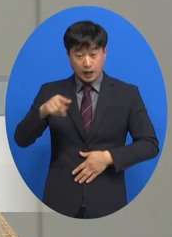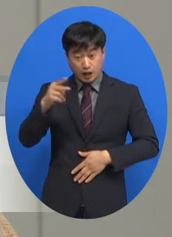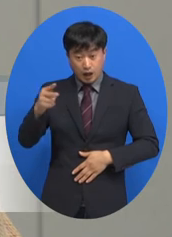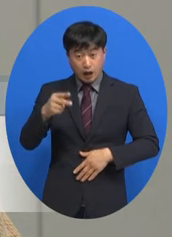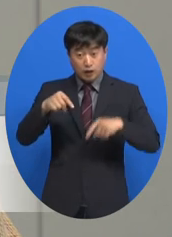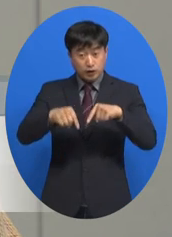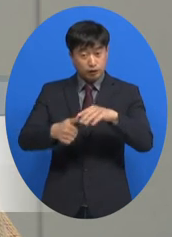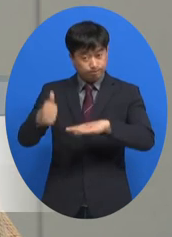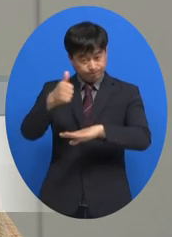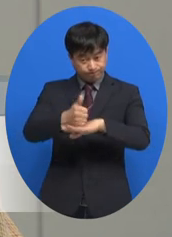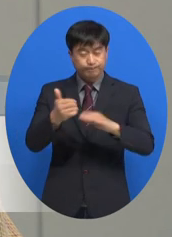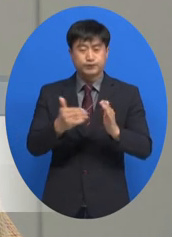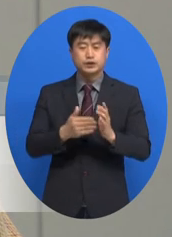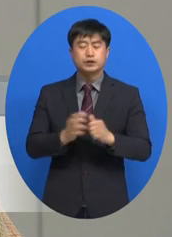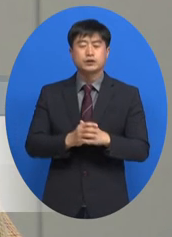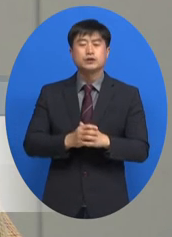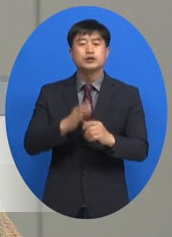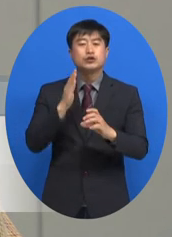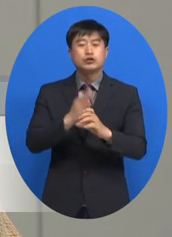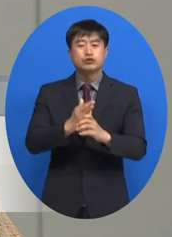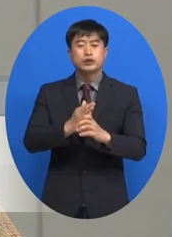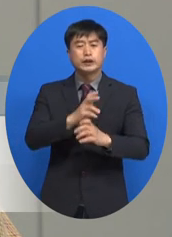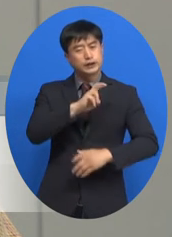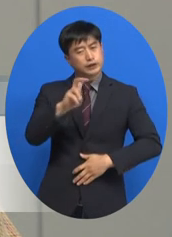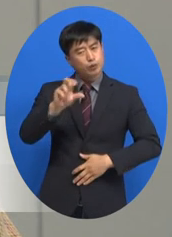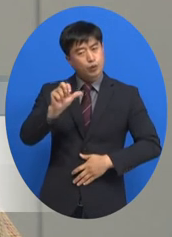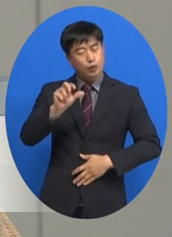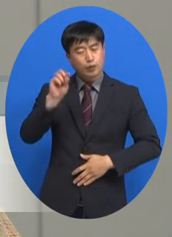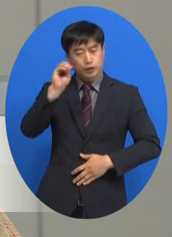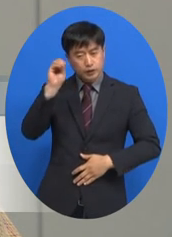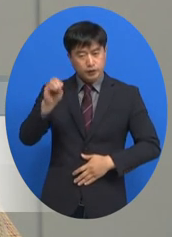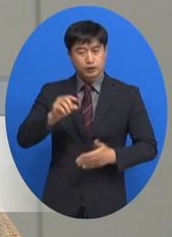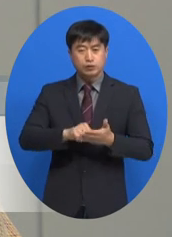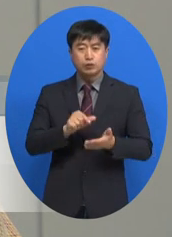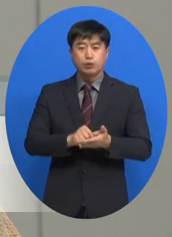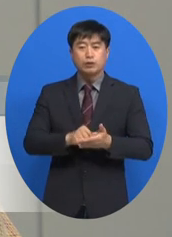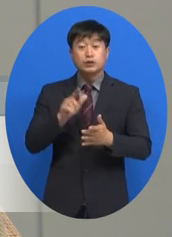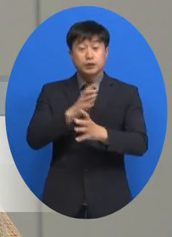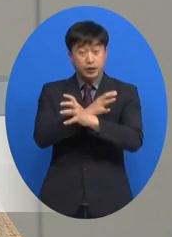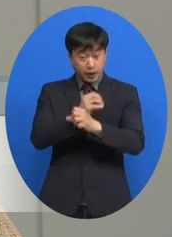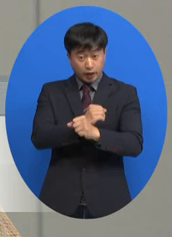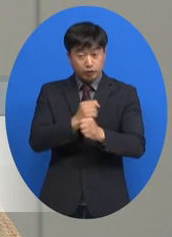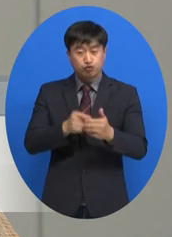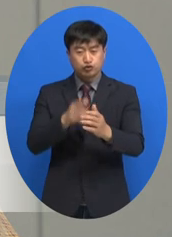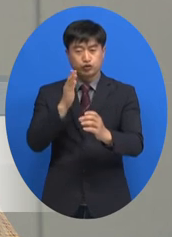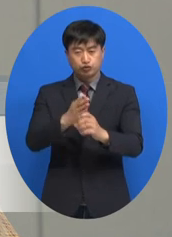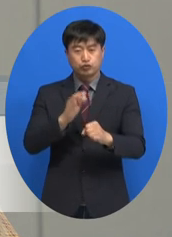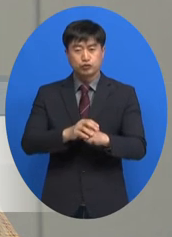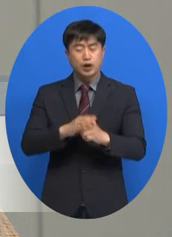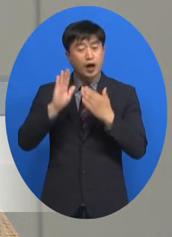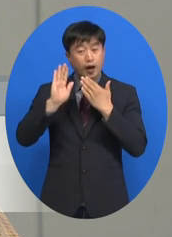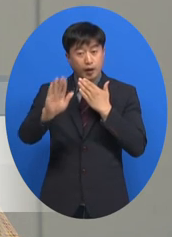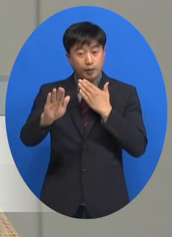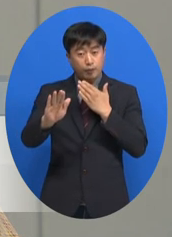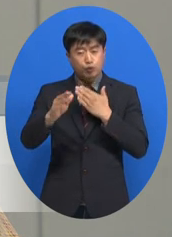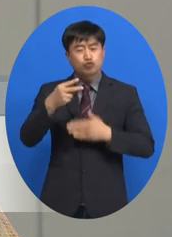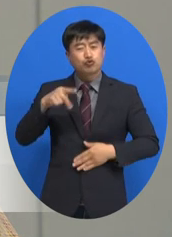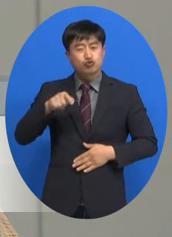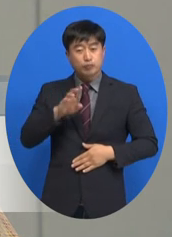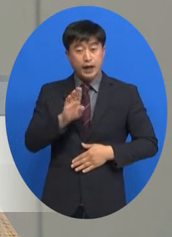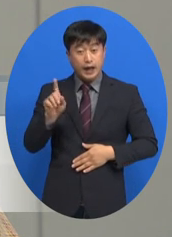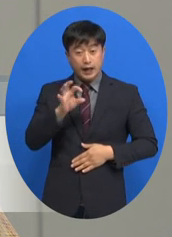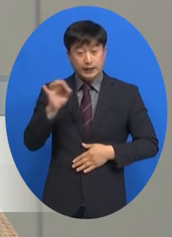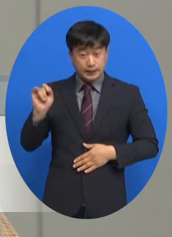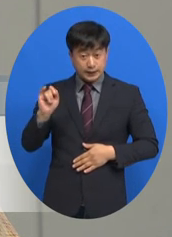상담실적을 기록했습니다이 중에 한 25% 정도는 지금 현재 계약 추진 중에 있고요 향후 뭐 두바이나